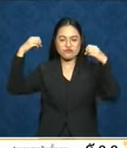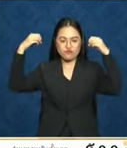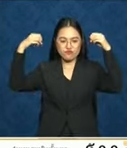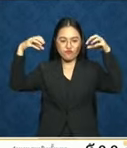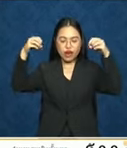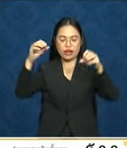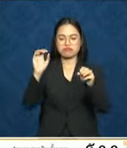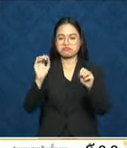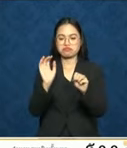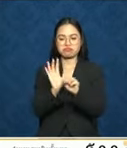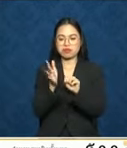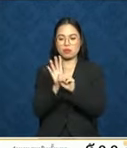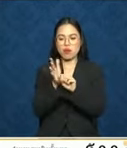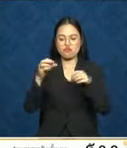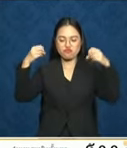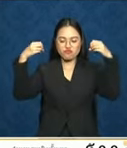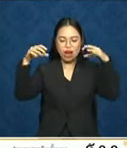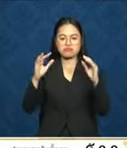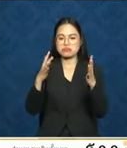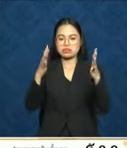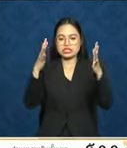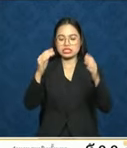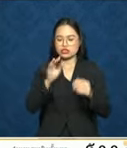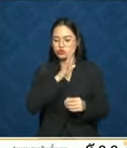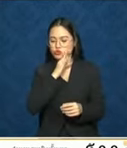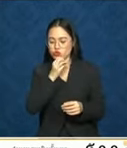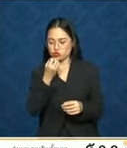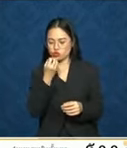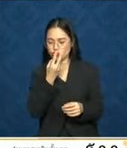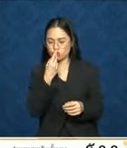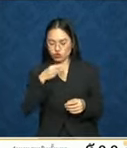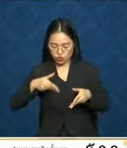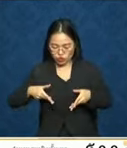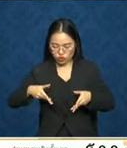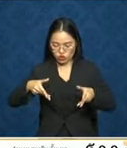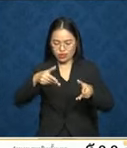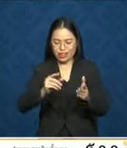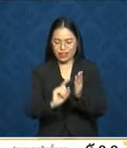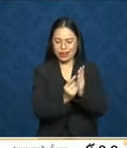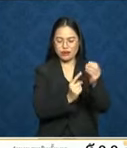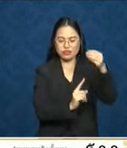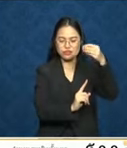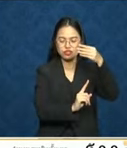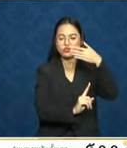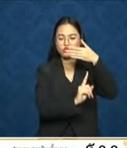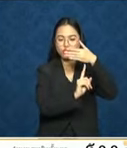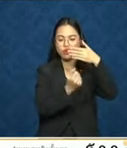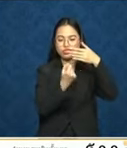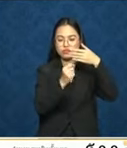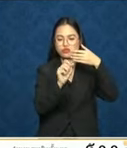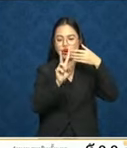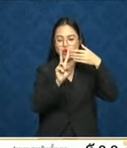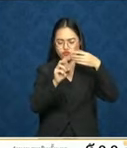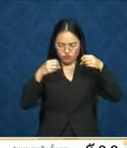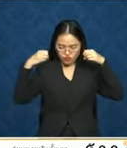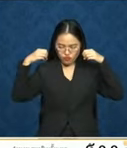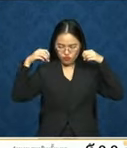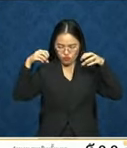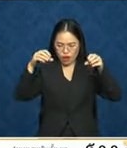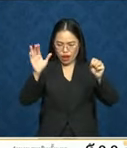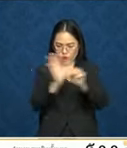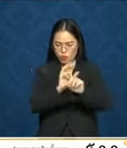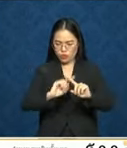ซึ่งถนน3017นี้ถ้าหากนับจากบริเวณซอย12มาถึงตลาดพัฒนาครับจะมีไฟมาแล้วทุกช่วงจะ